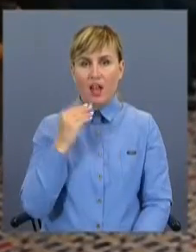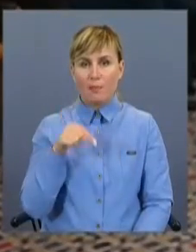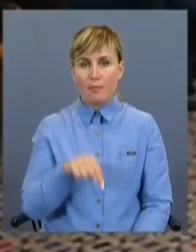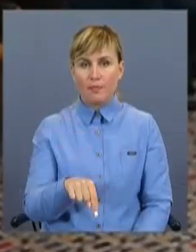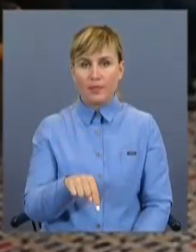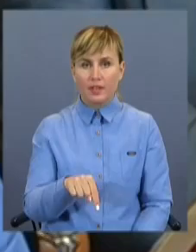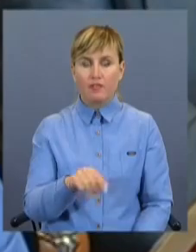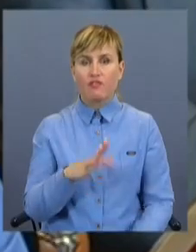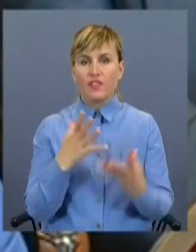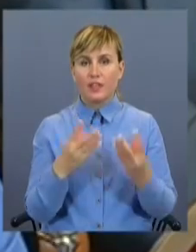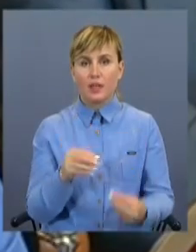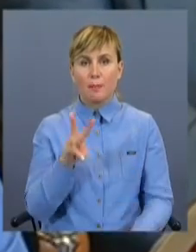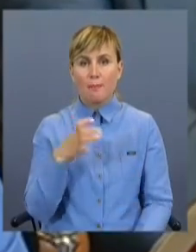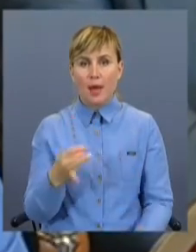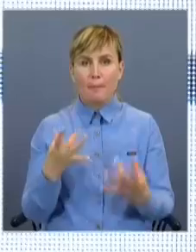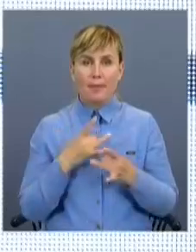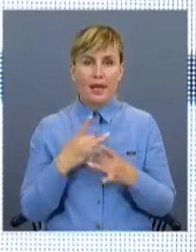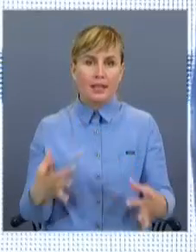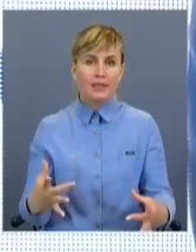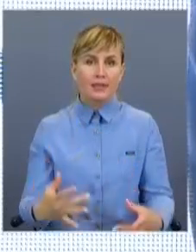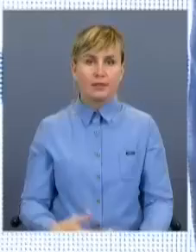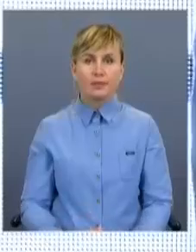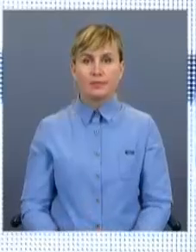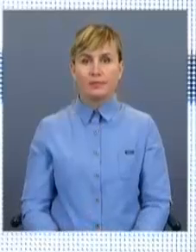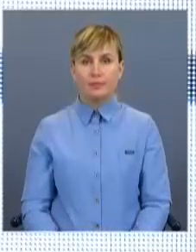дни майских праздников.